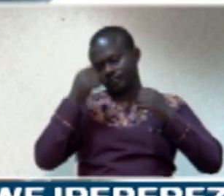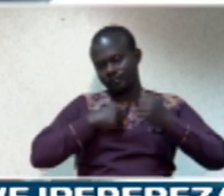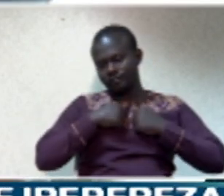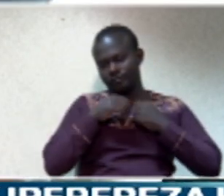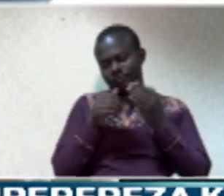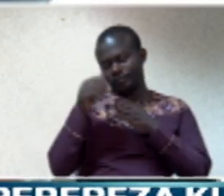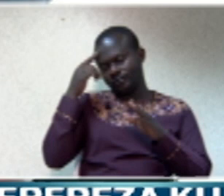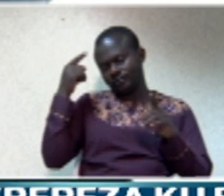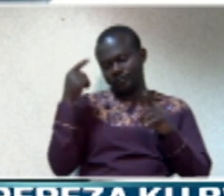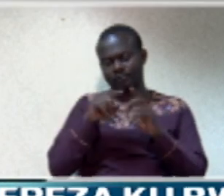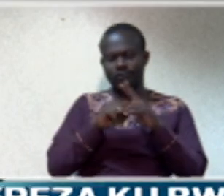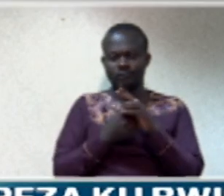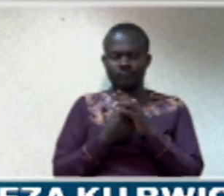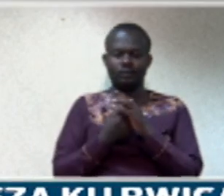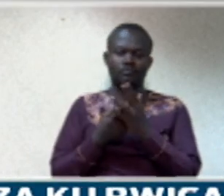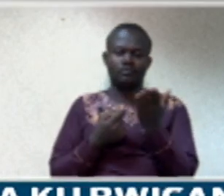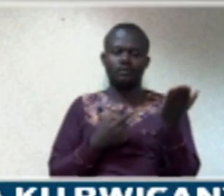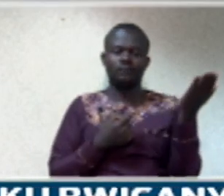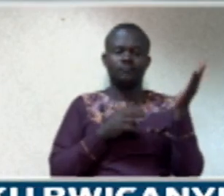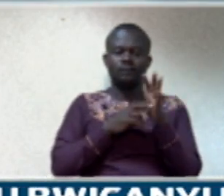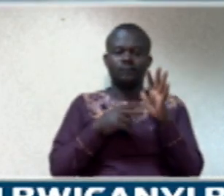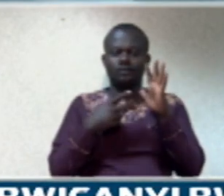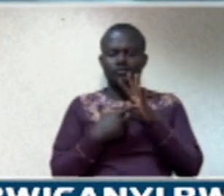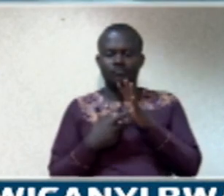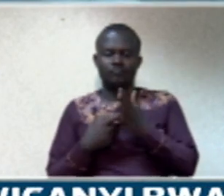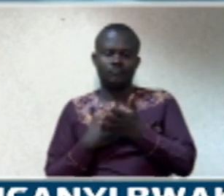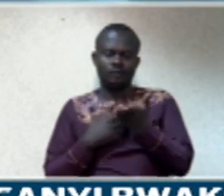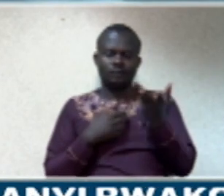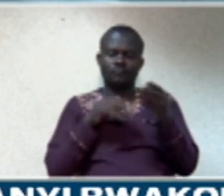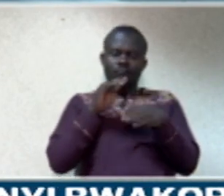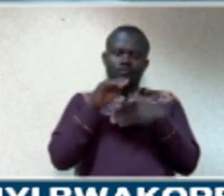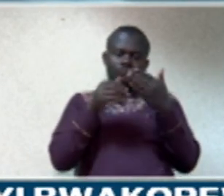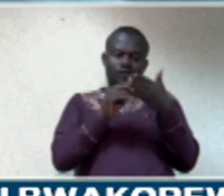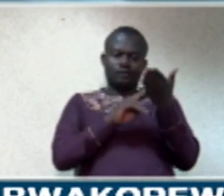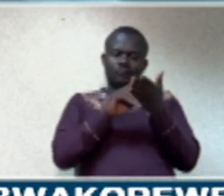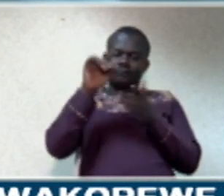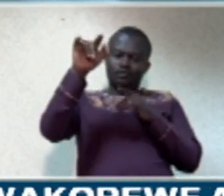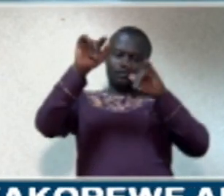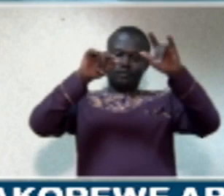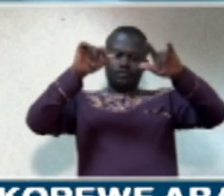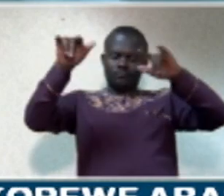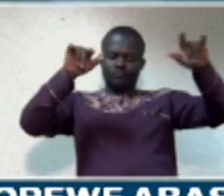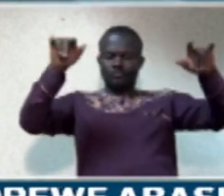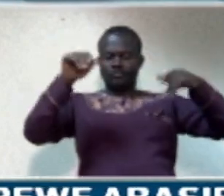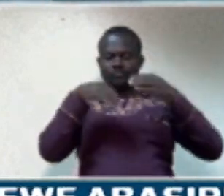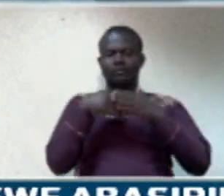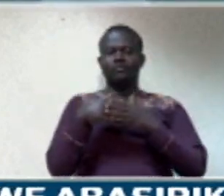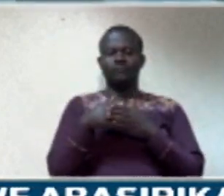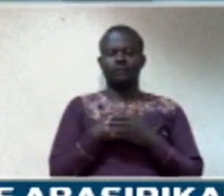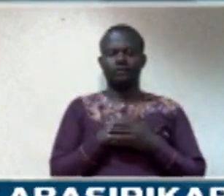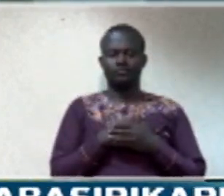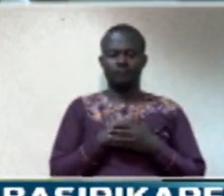amasezerano agamije gutangiza umushinga wo gutwara abantu mu buryo bwihuse hifashishijwe imodoka zitagira abashoferi Automated Transit